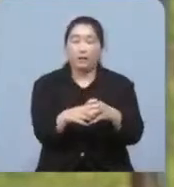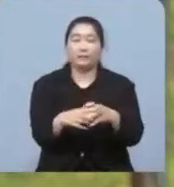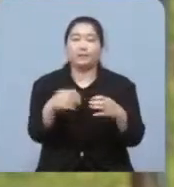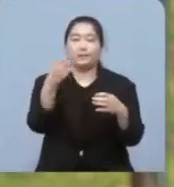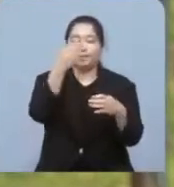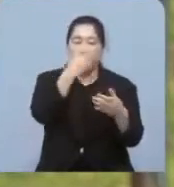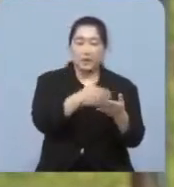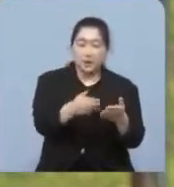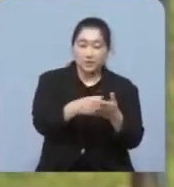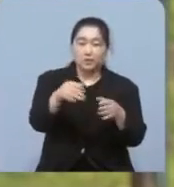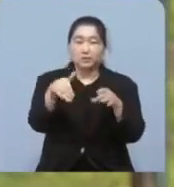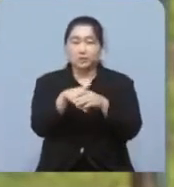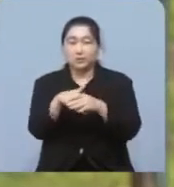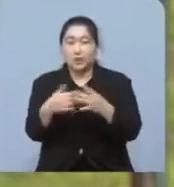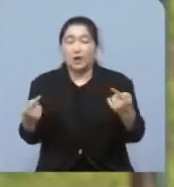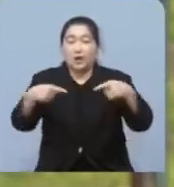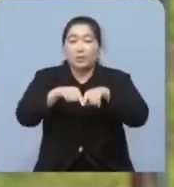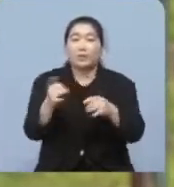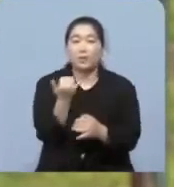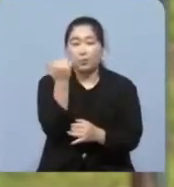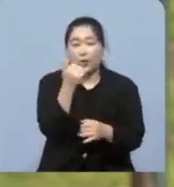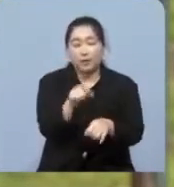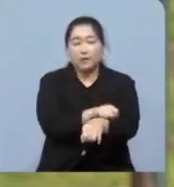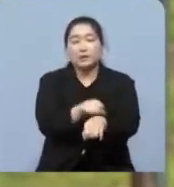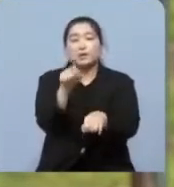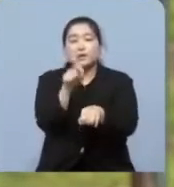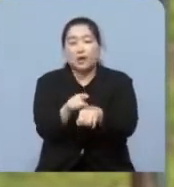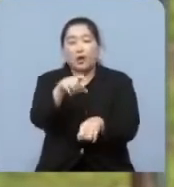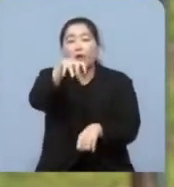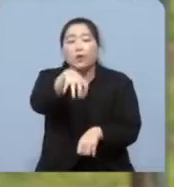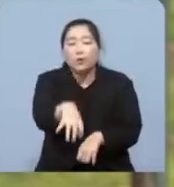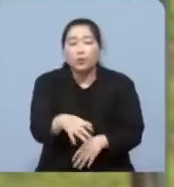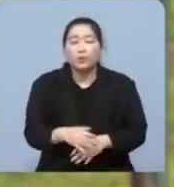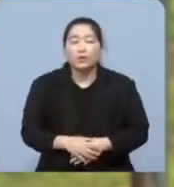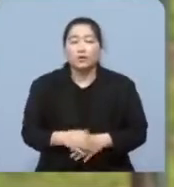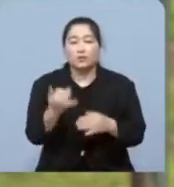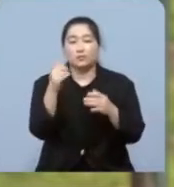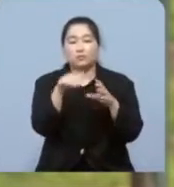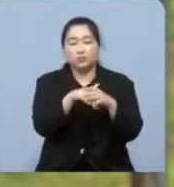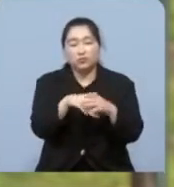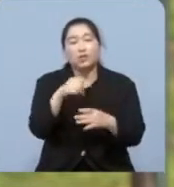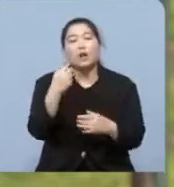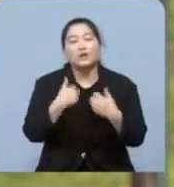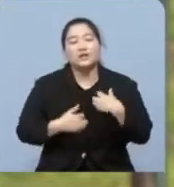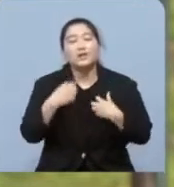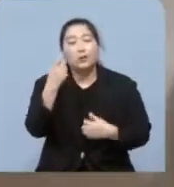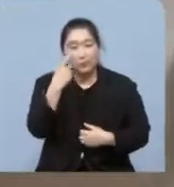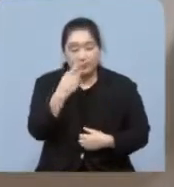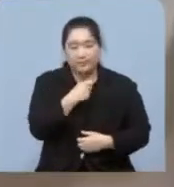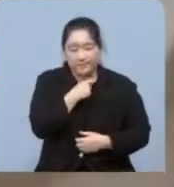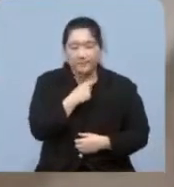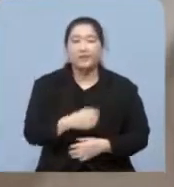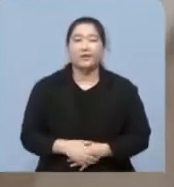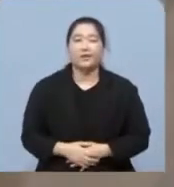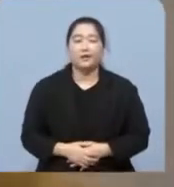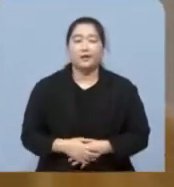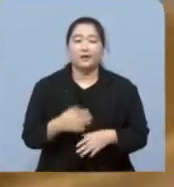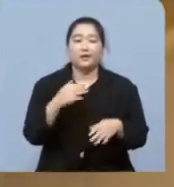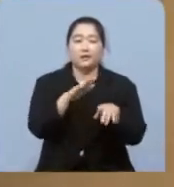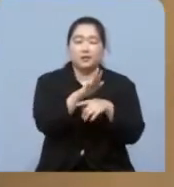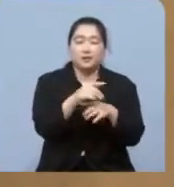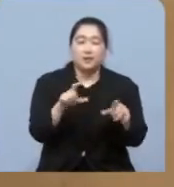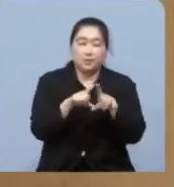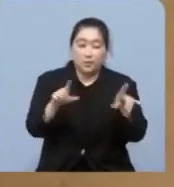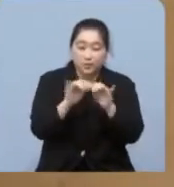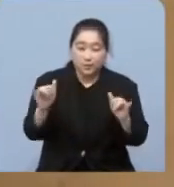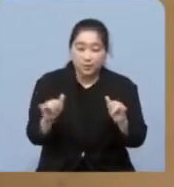tham quan sẽ có thể thưởng thức văn hóa rượu vang kết hợp giữa rượu vang với văn hóa nghệ thuật có thể nói những cơ sở chế biến rượu bia